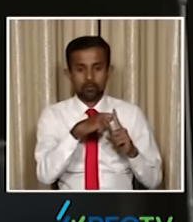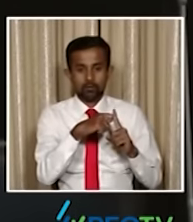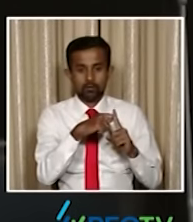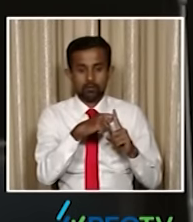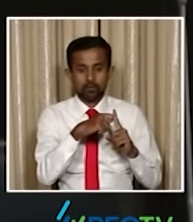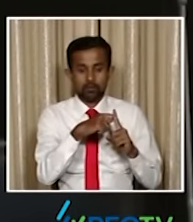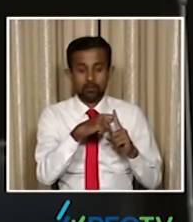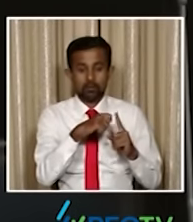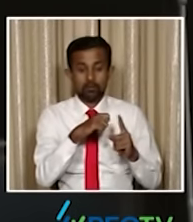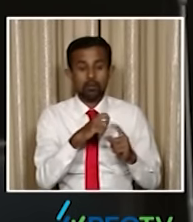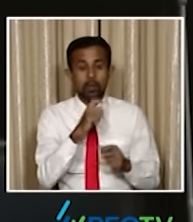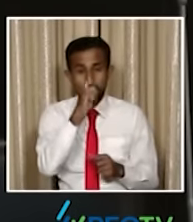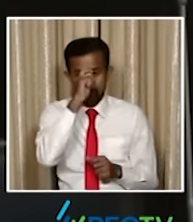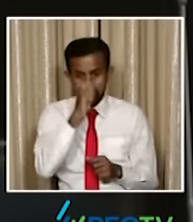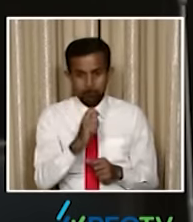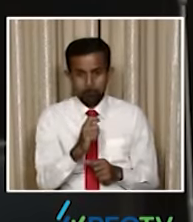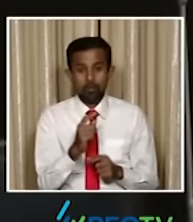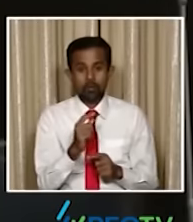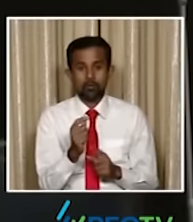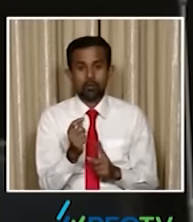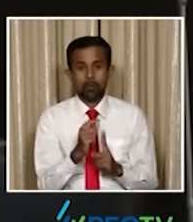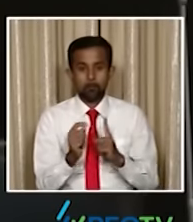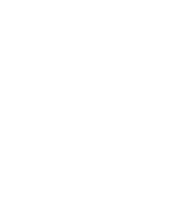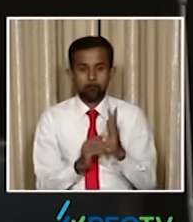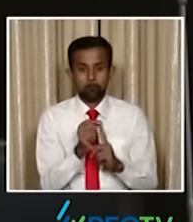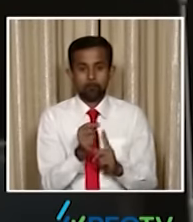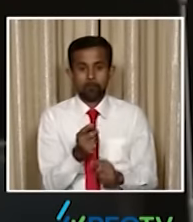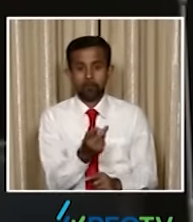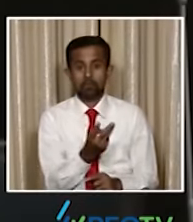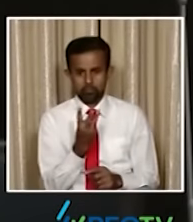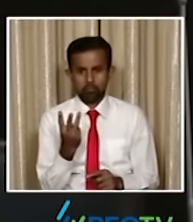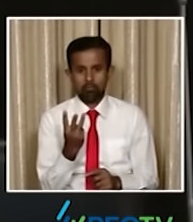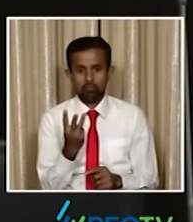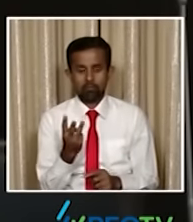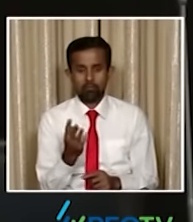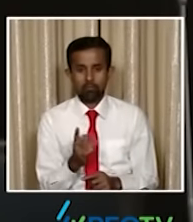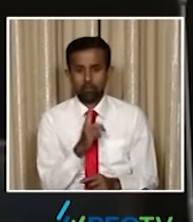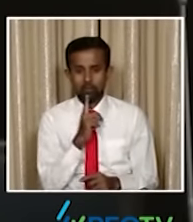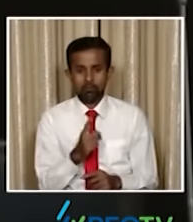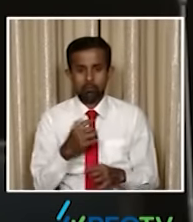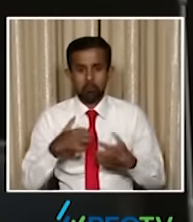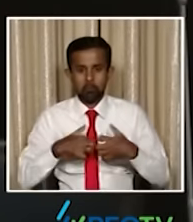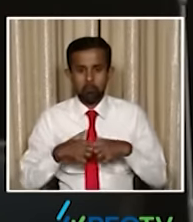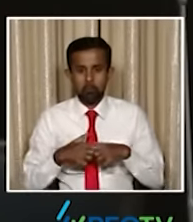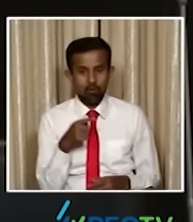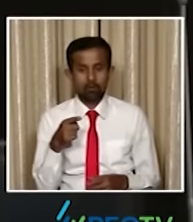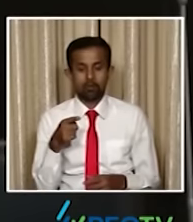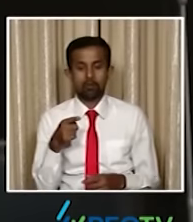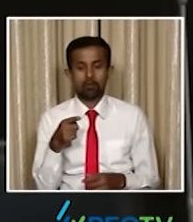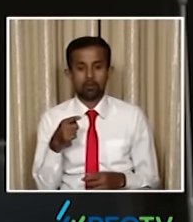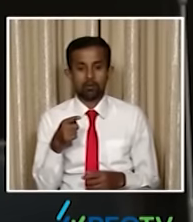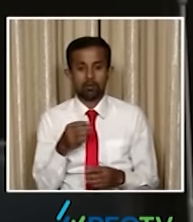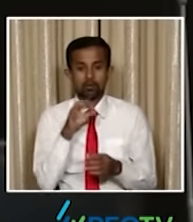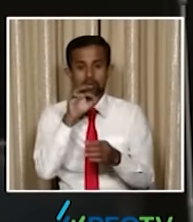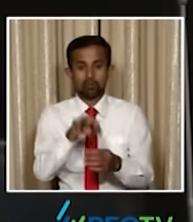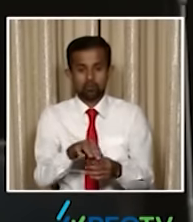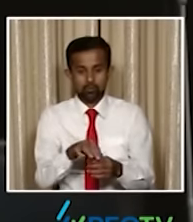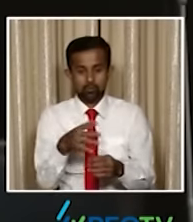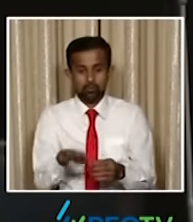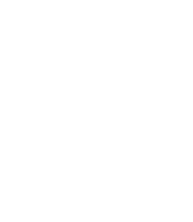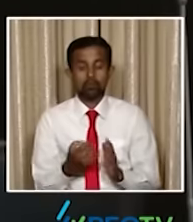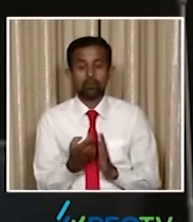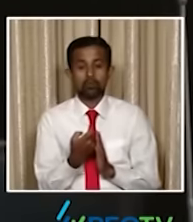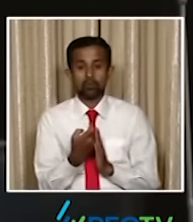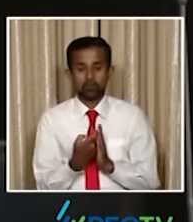සුජිත් සංජය පෙරේරා මහතා සහ මන්ත්‍රීවරයන් අතර සිදු වූයයි කියන සිද්ධිය සම්බන්ධයෙන් වූ පත් කරන ලද